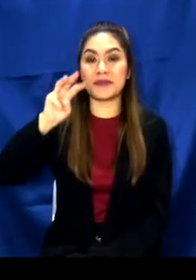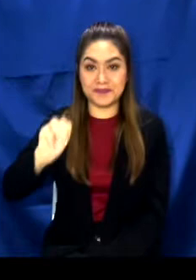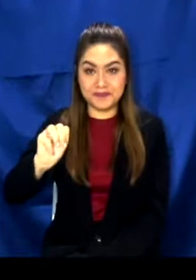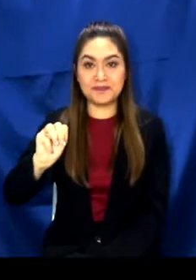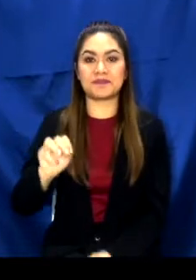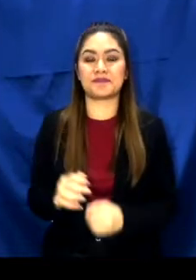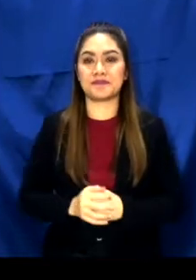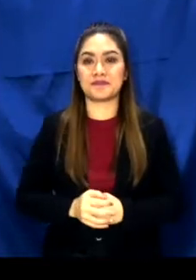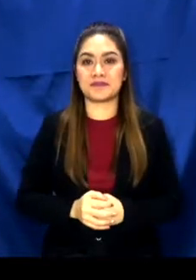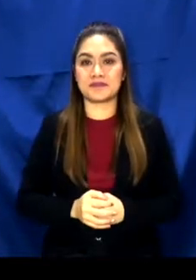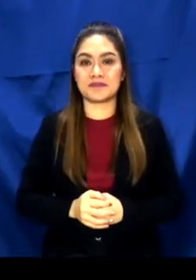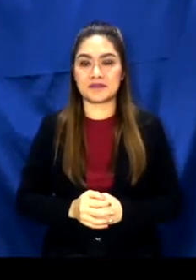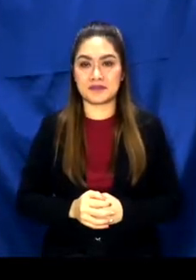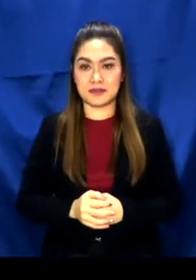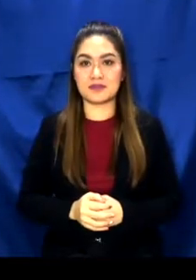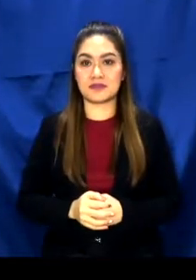จากนั้นนะคะ